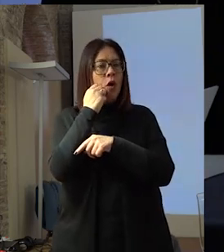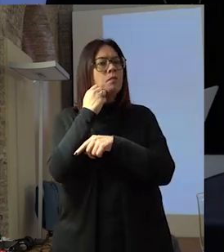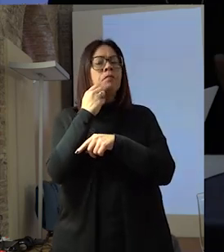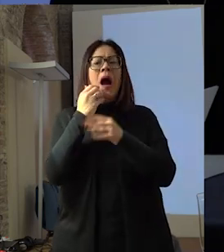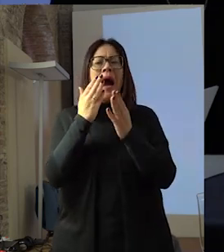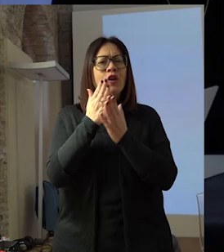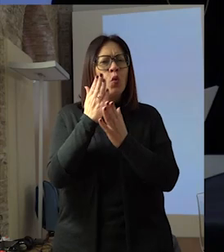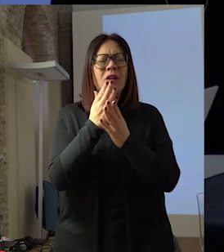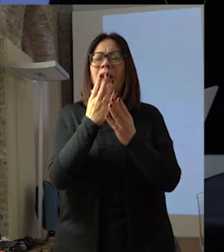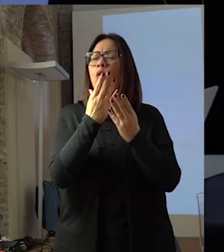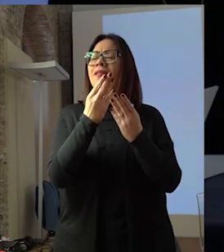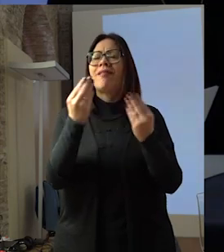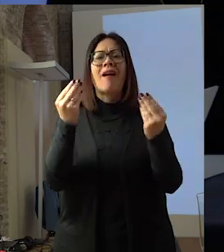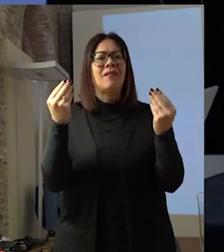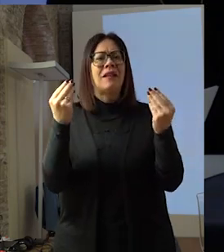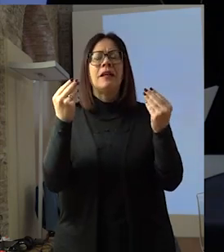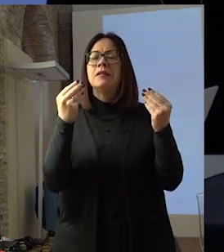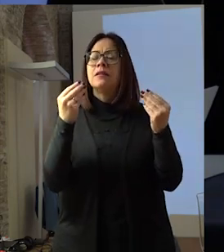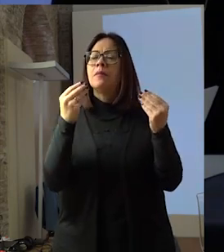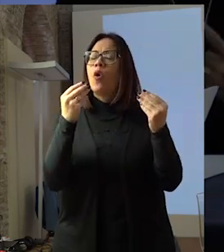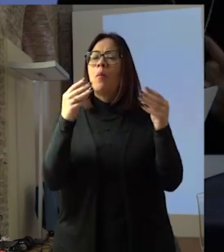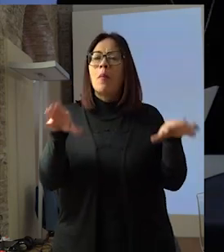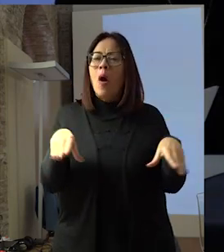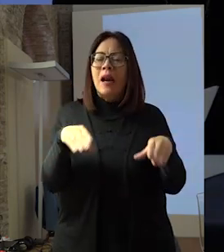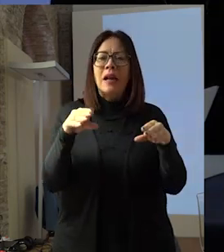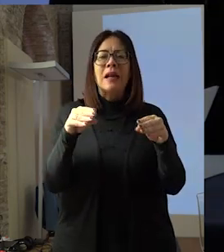aiutato moltissimo sin dall'inizio. E